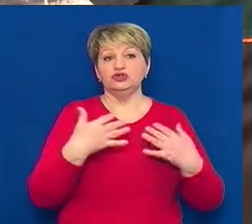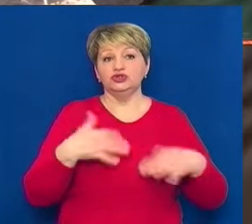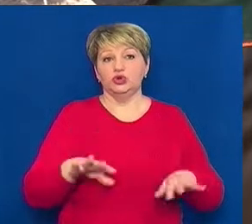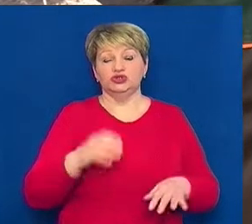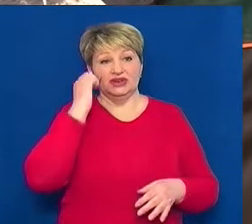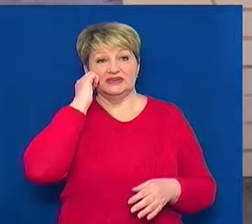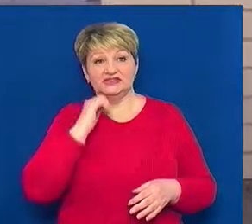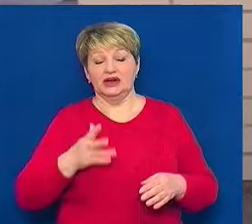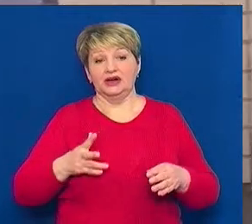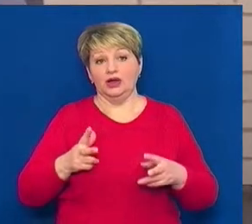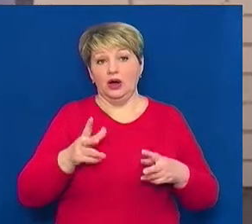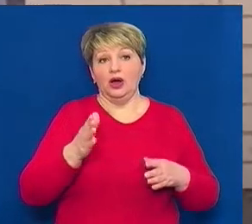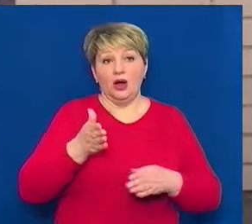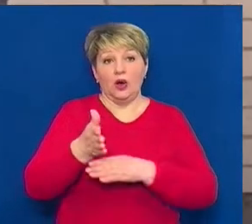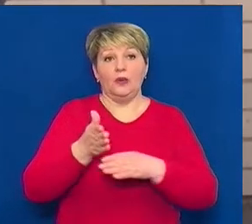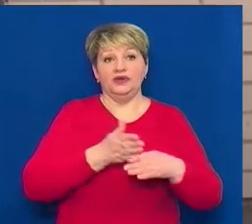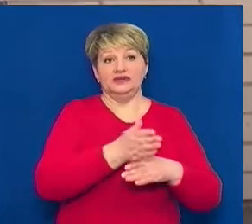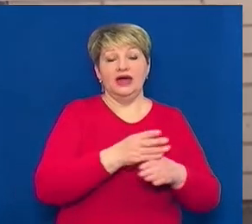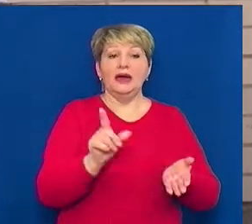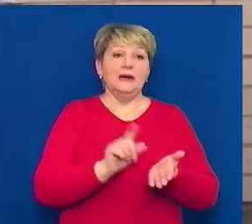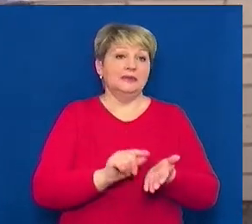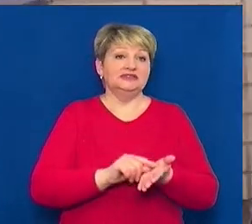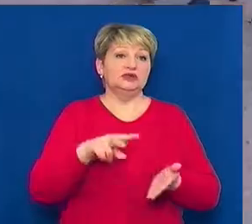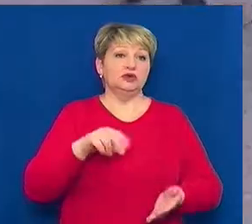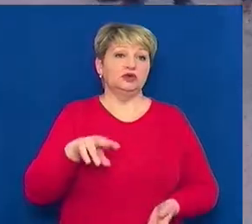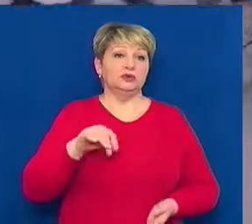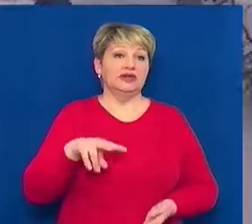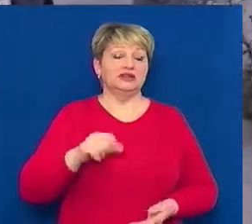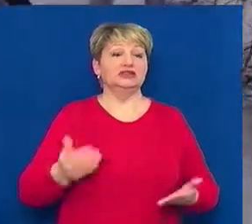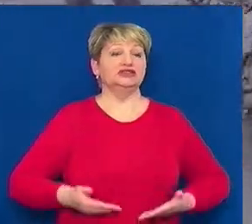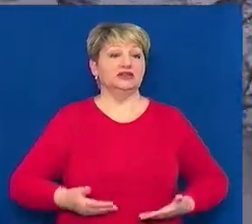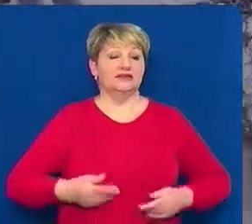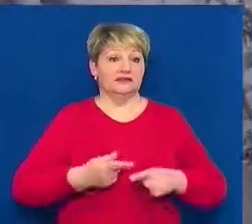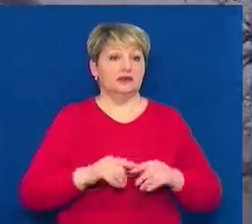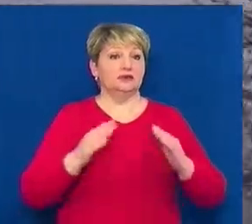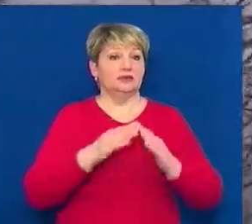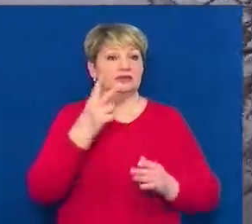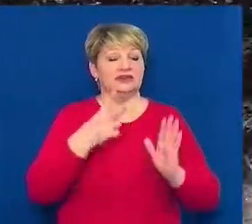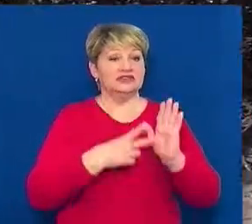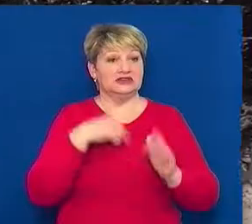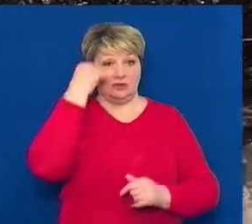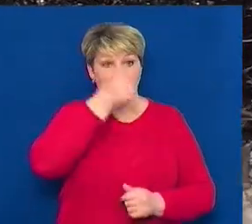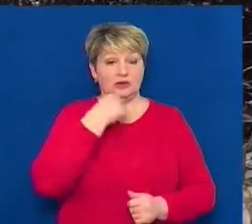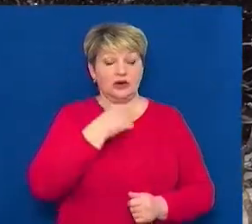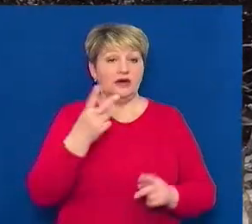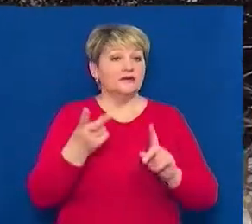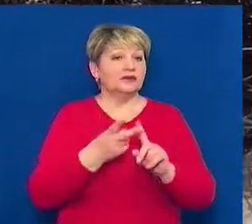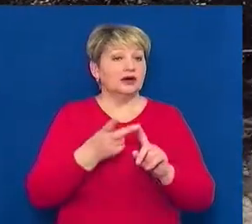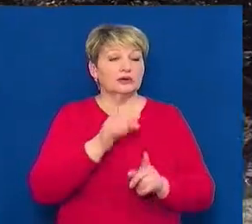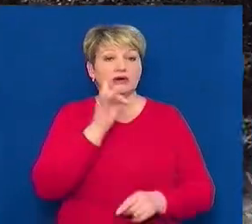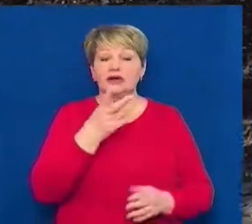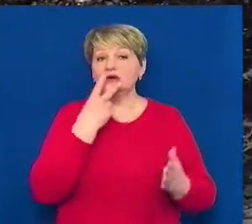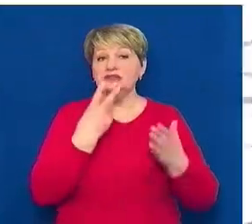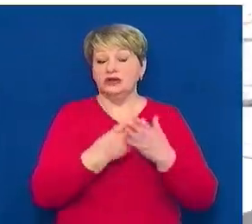їх обрізаємо. Пенсіонерка Людмила Савенко мешкає в цьому будинку 27 років. Розповідає, що вдруге бачить, як тут зрізають